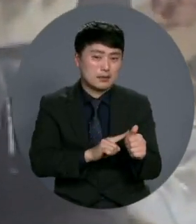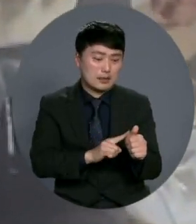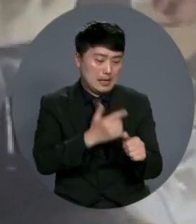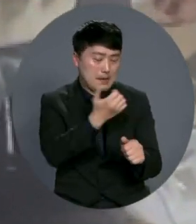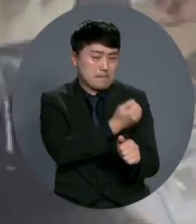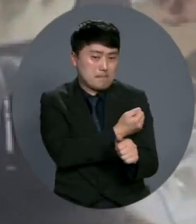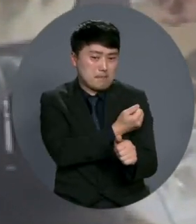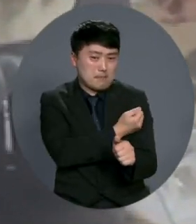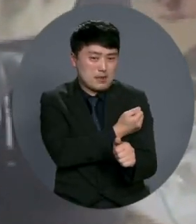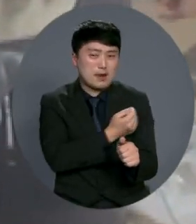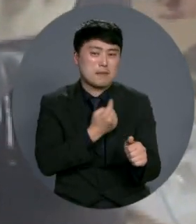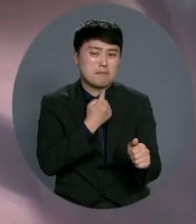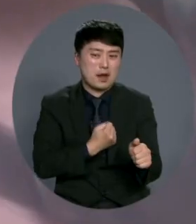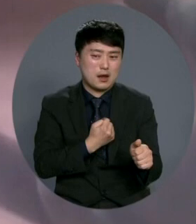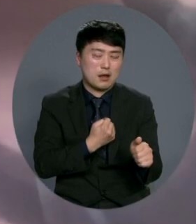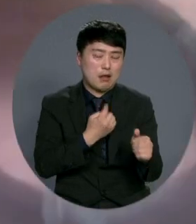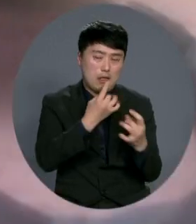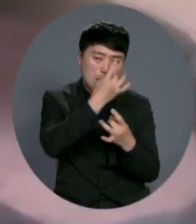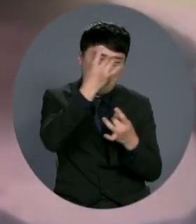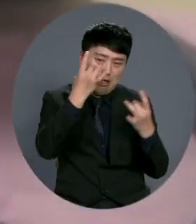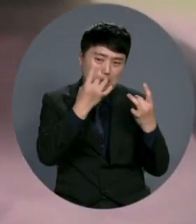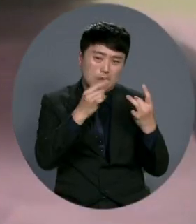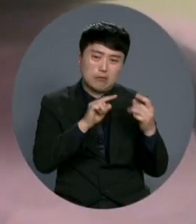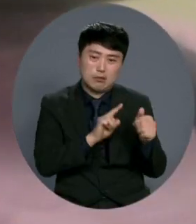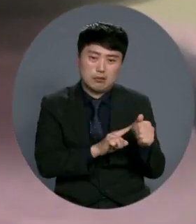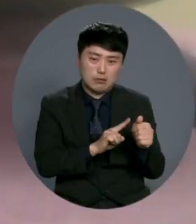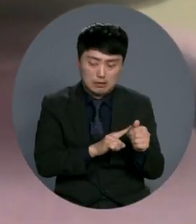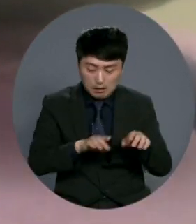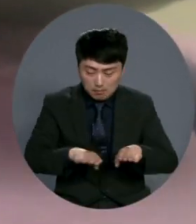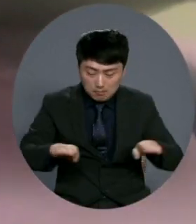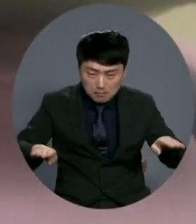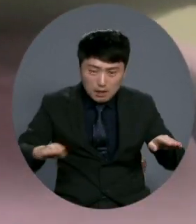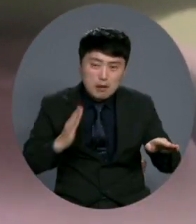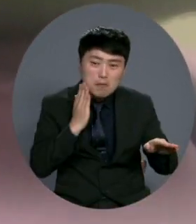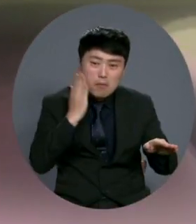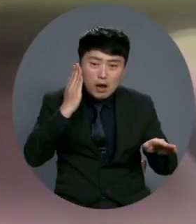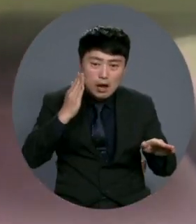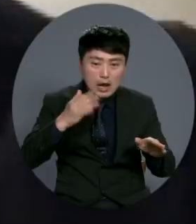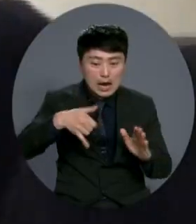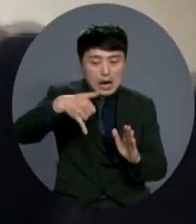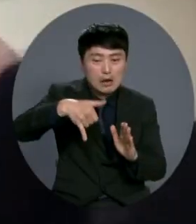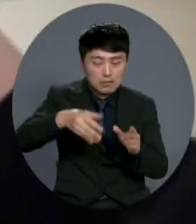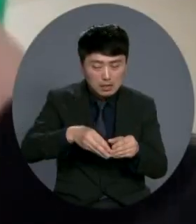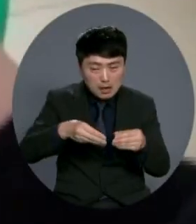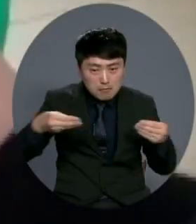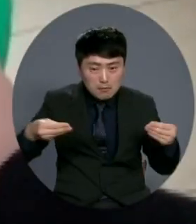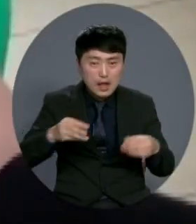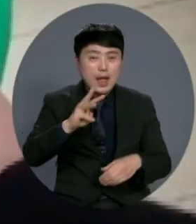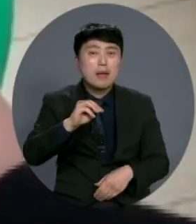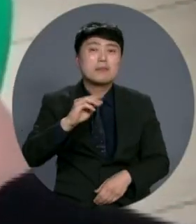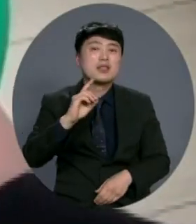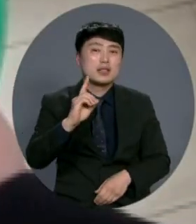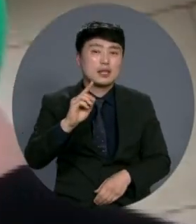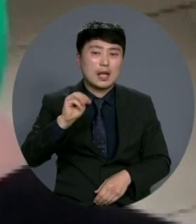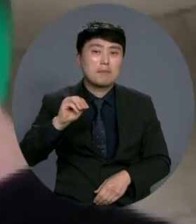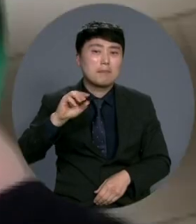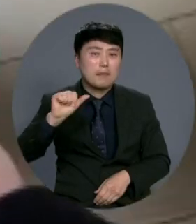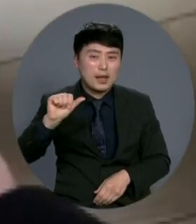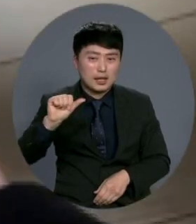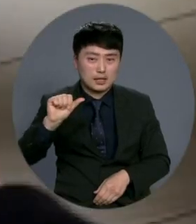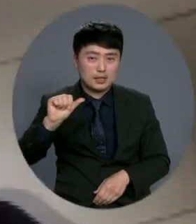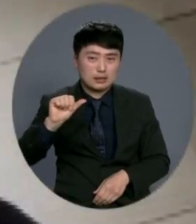케타민을 투약한 직후였습니다. 바닥에 널브러져 있던 초록색 가방 속에서는 MDMA, 일명